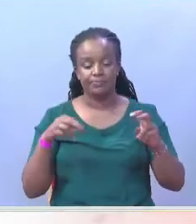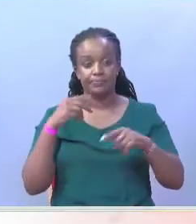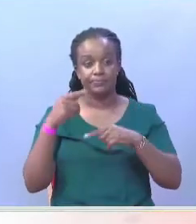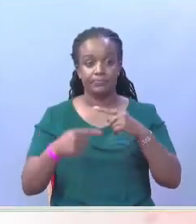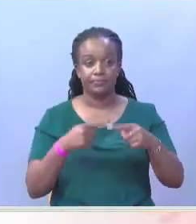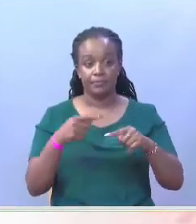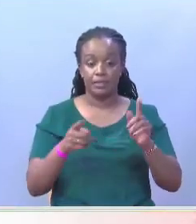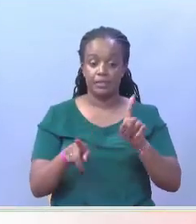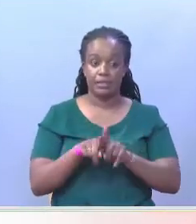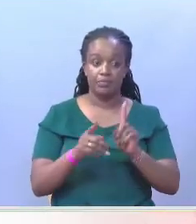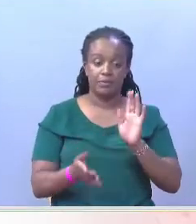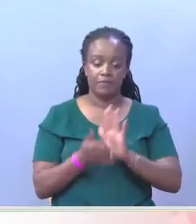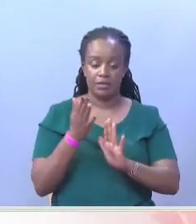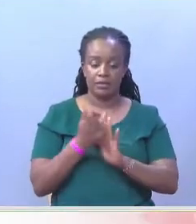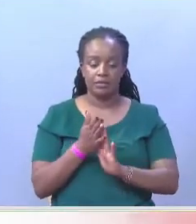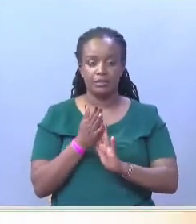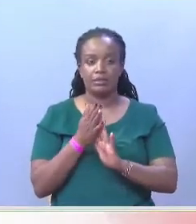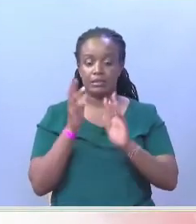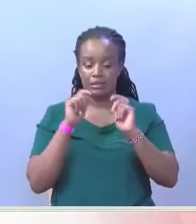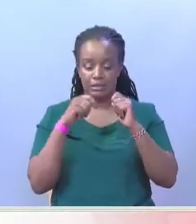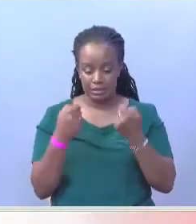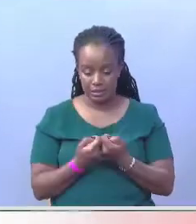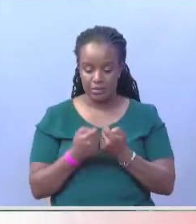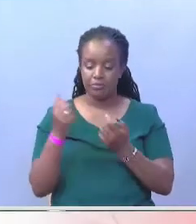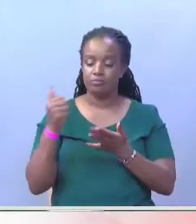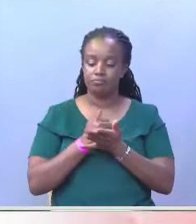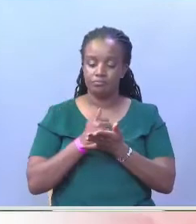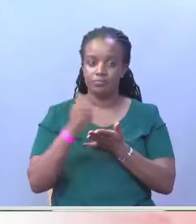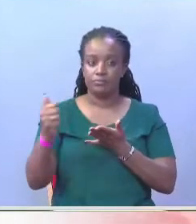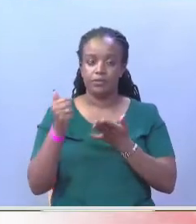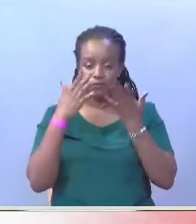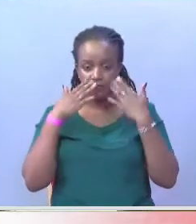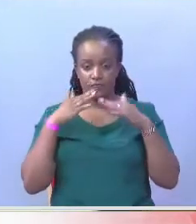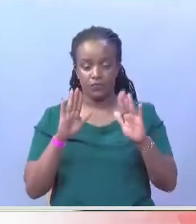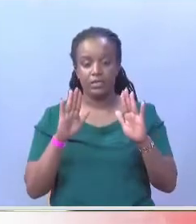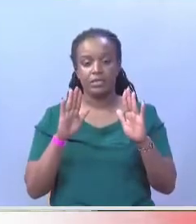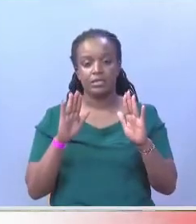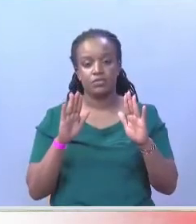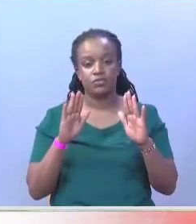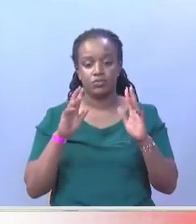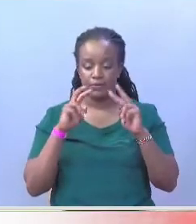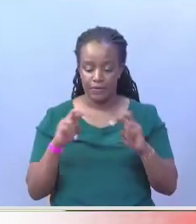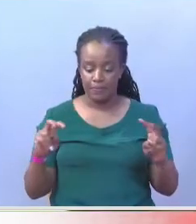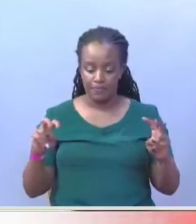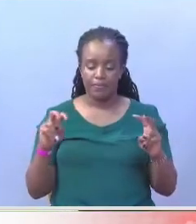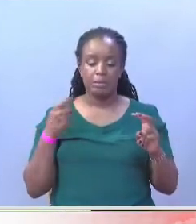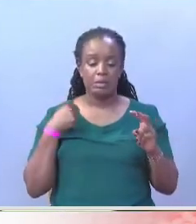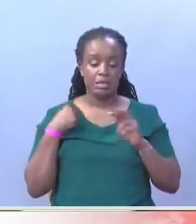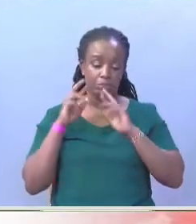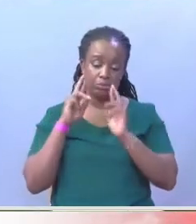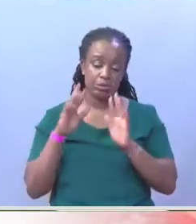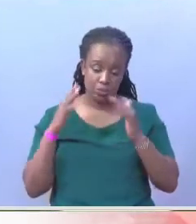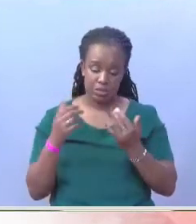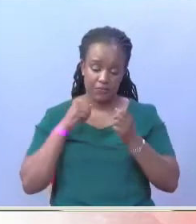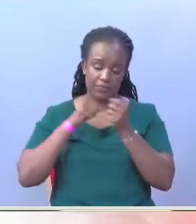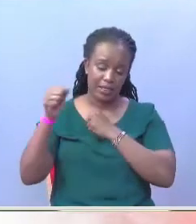rapid response team has been deployed to investigate the matter. Sasa huko nimestakiwa ati nimepiga mwana polisi na